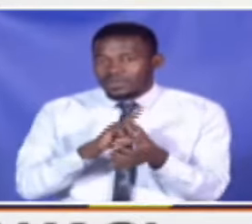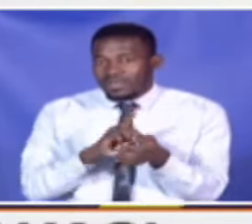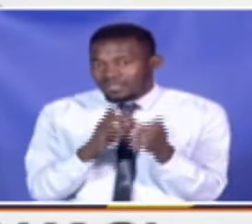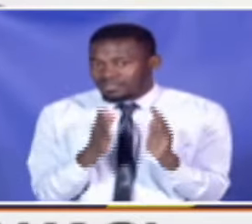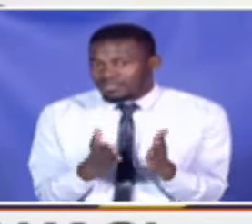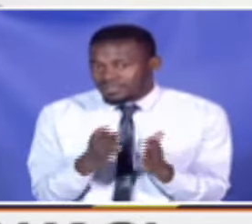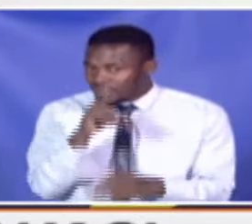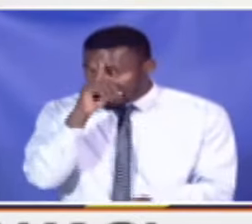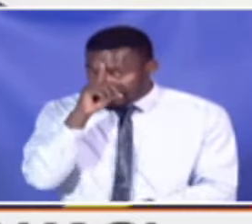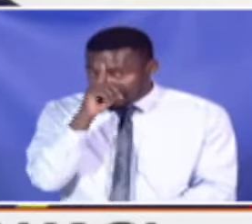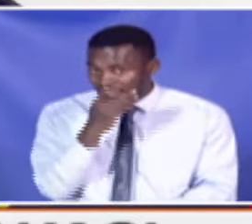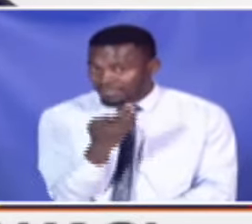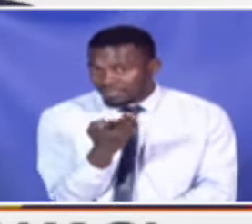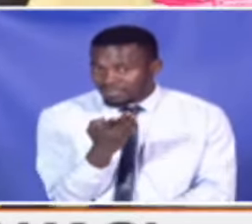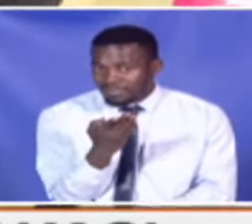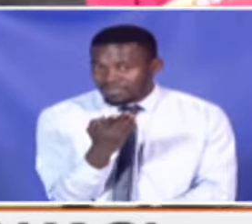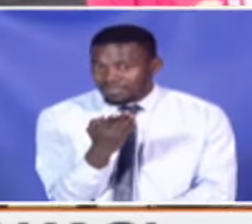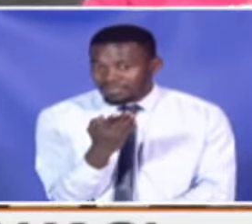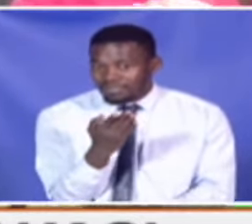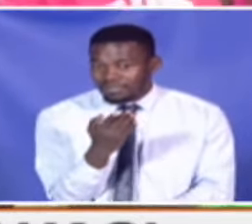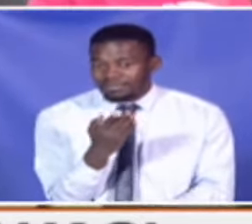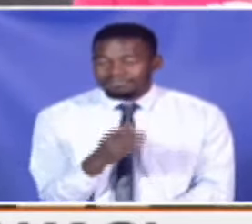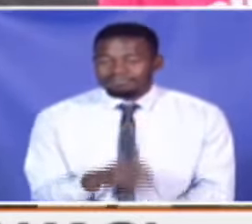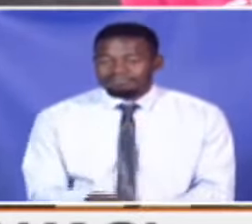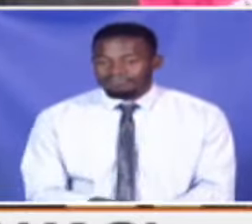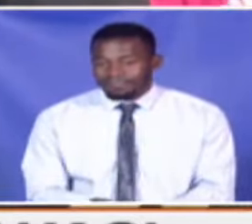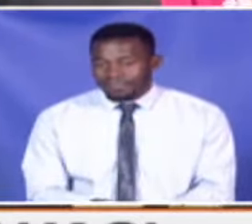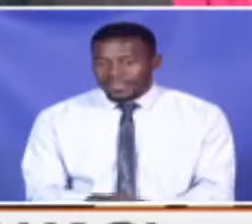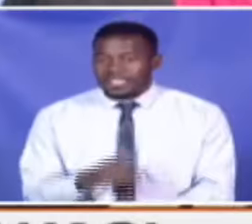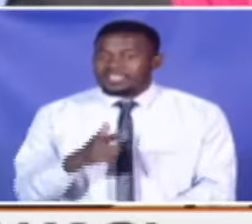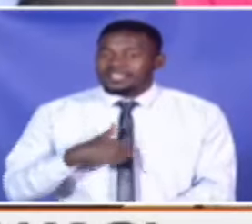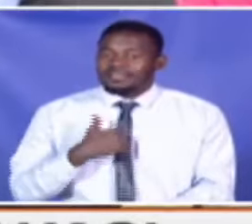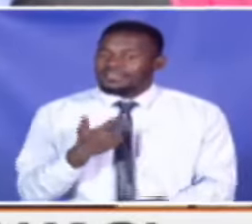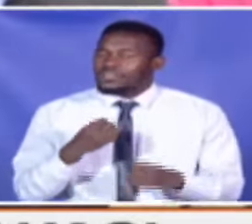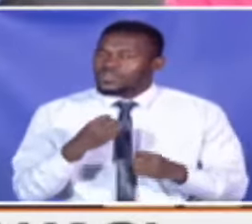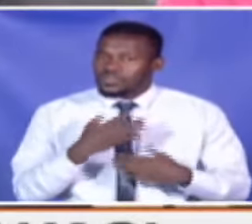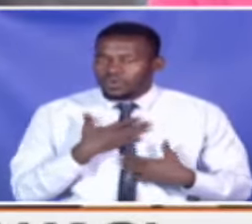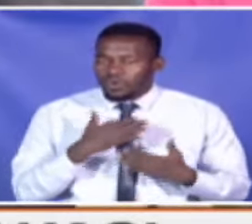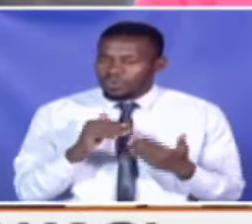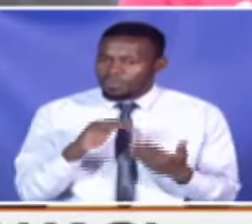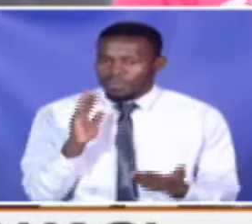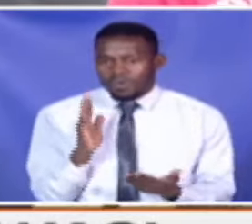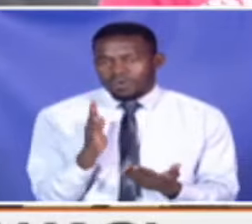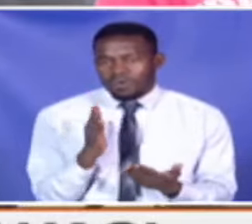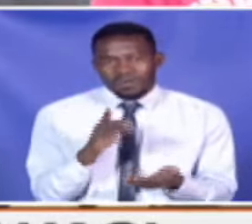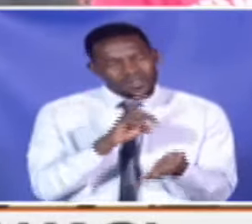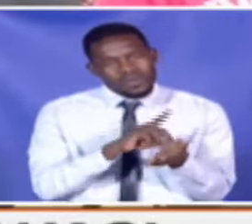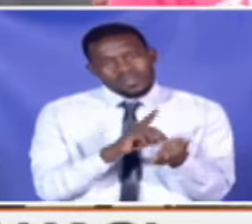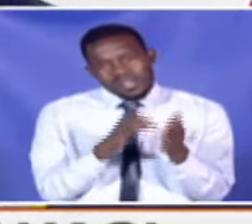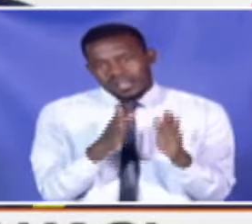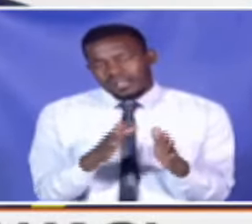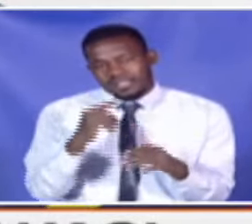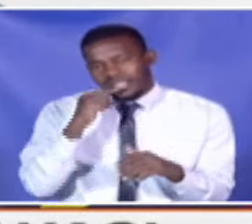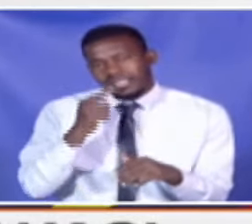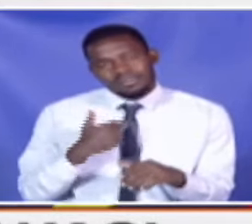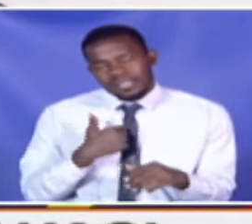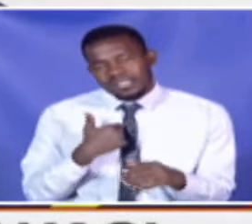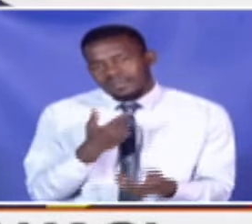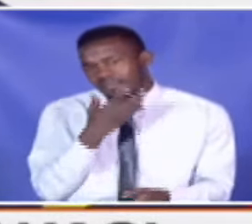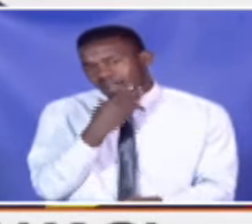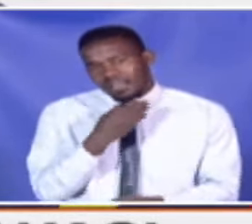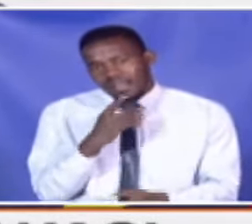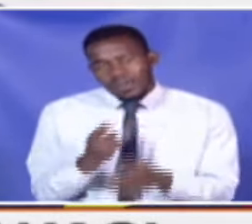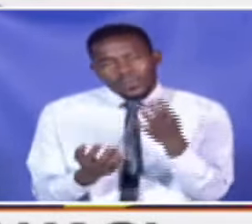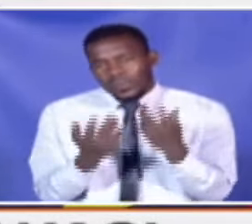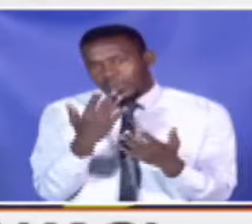tumefanya kazi yote, wacha nikuitie daktari. Nikashangaa, daktari ananiambia niende niombe, na yeye ndio daktari nafaa tibu, ananiambia niende niombe namna gani?